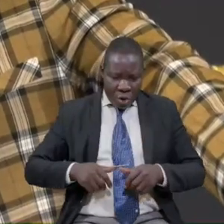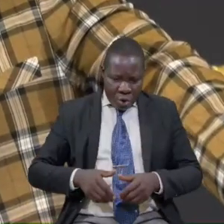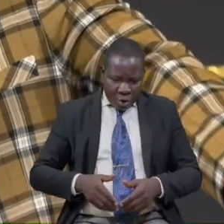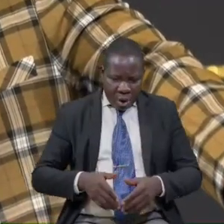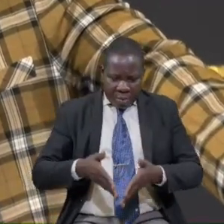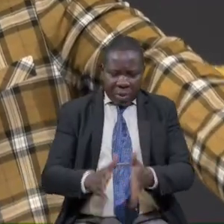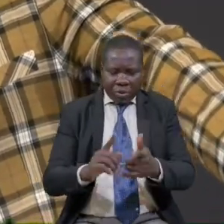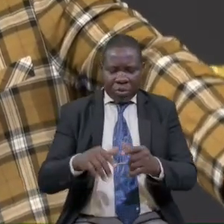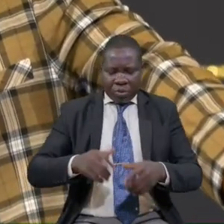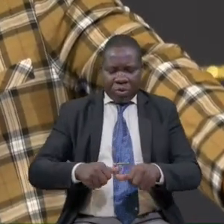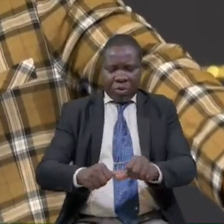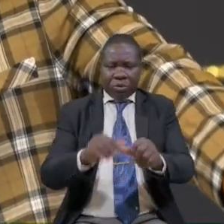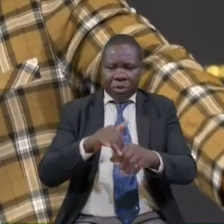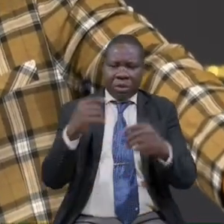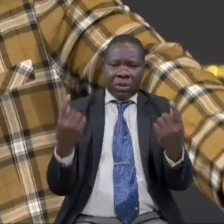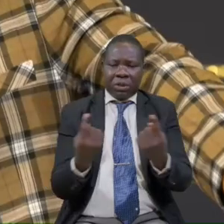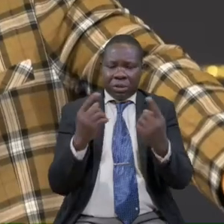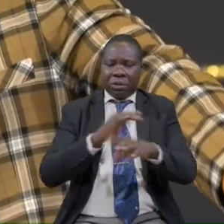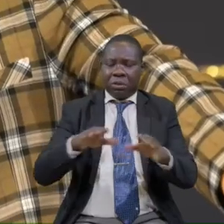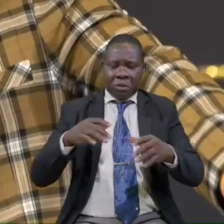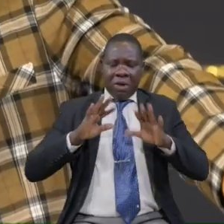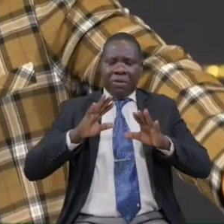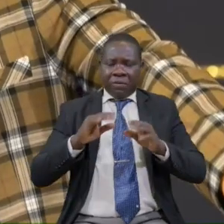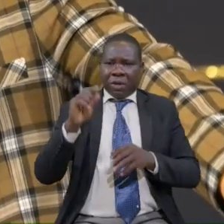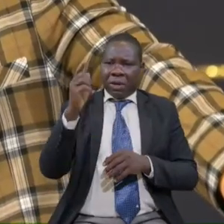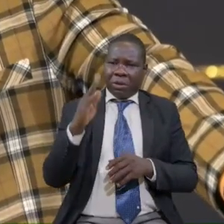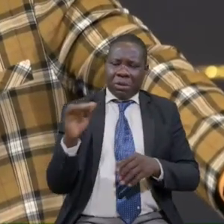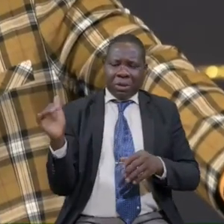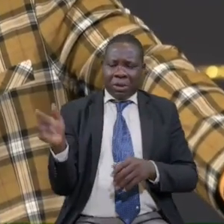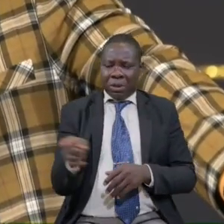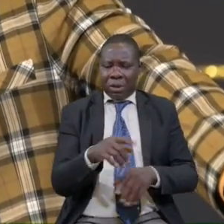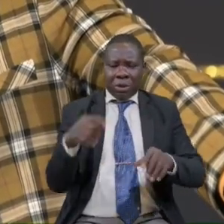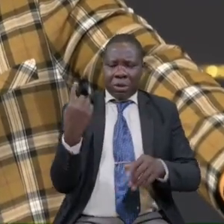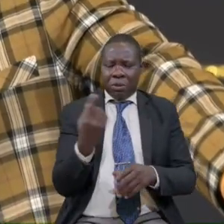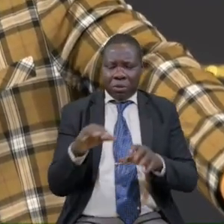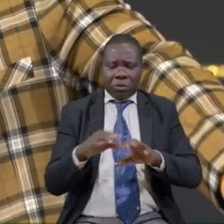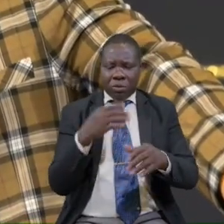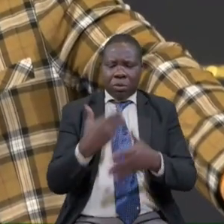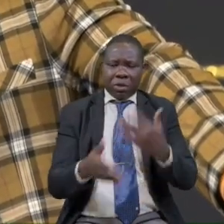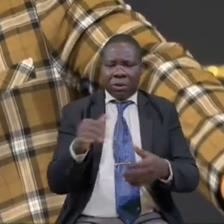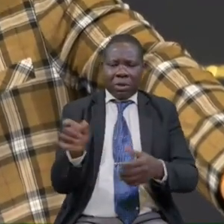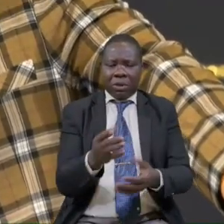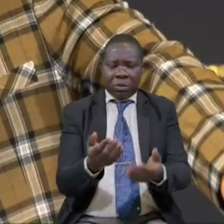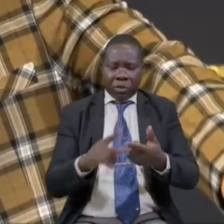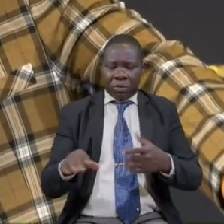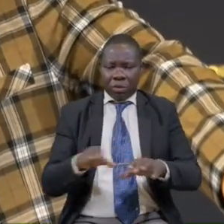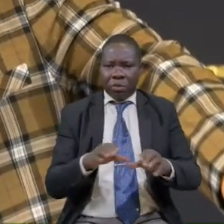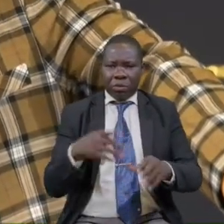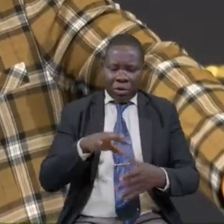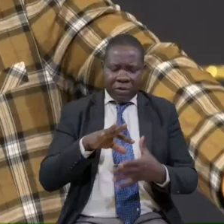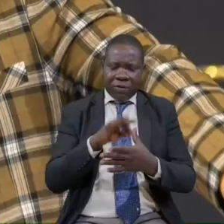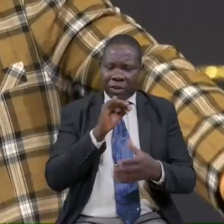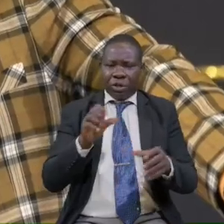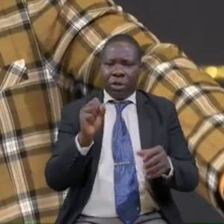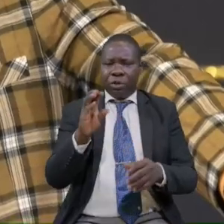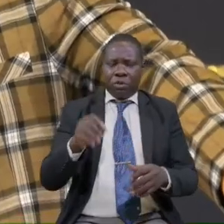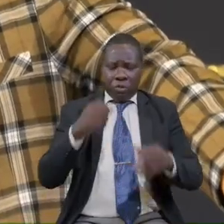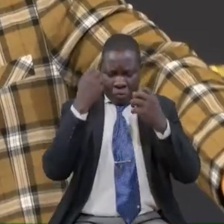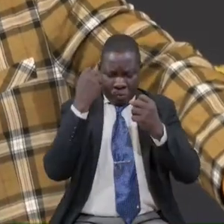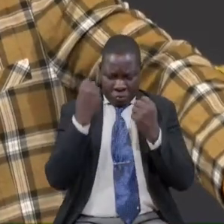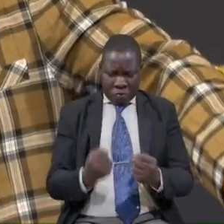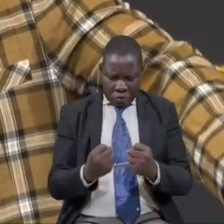dans le péché, ils font ce qu'ils veulent. Et la chair est si forte pour eux. Et puis, leur habitude